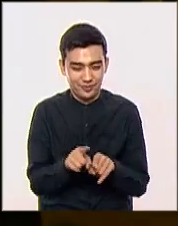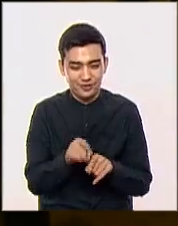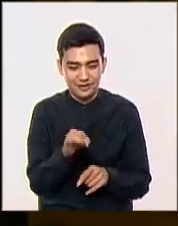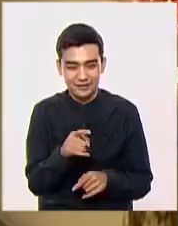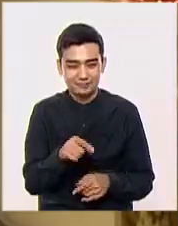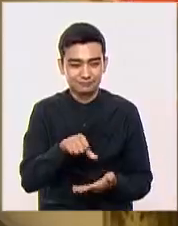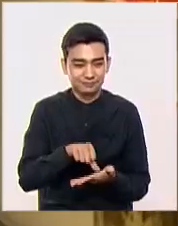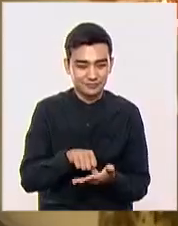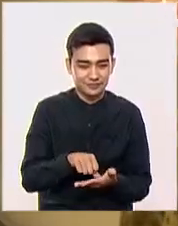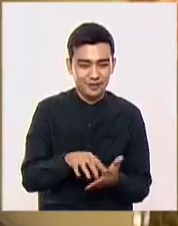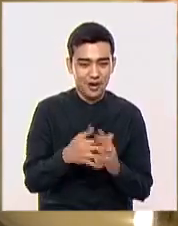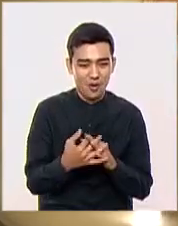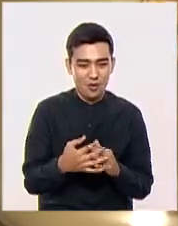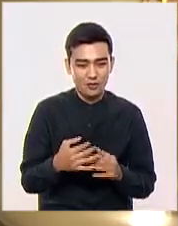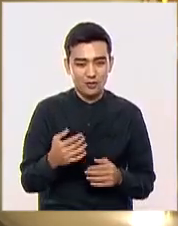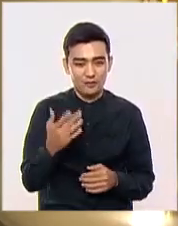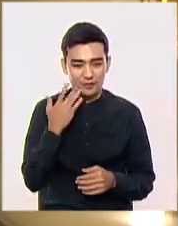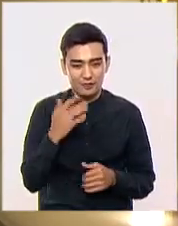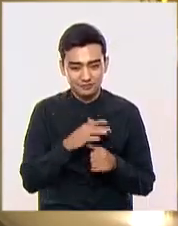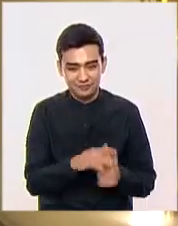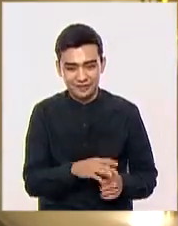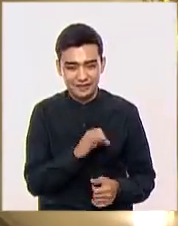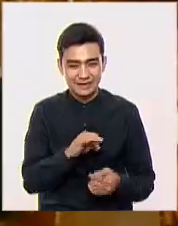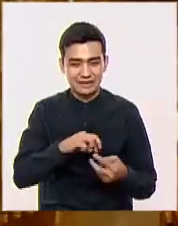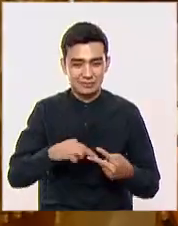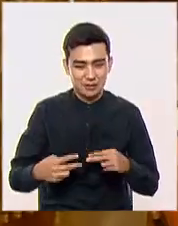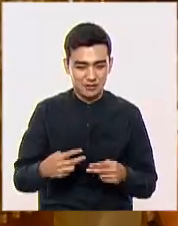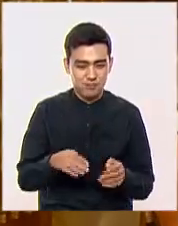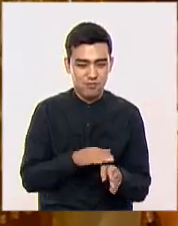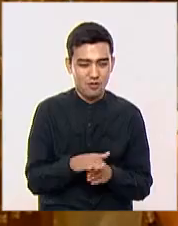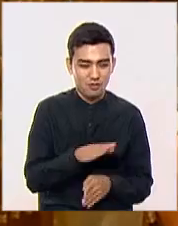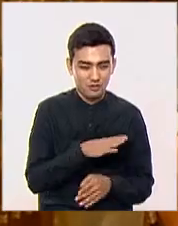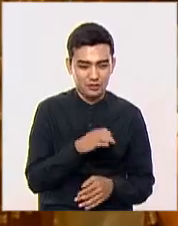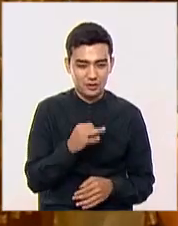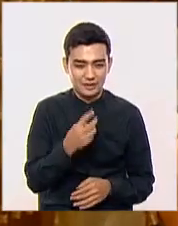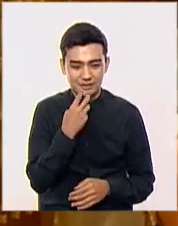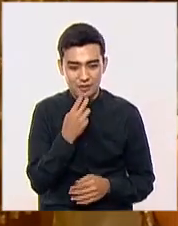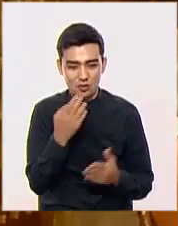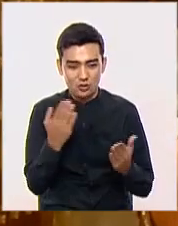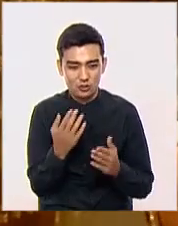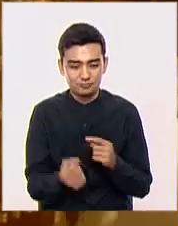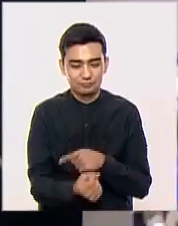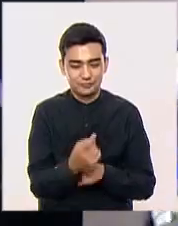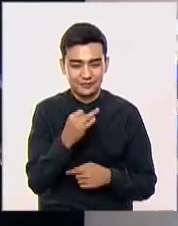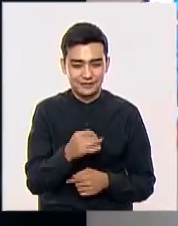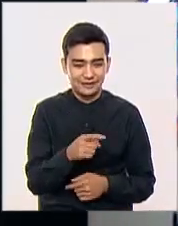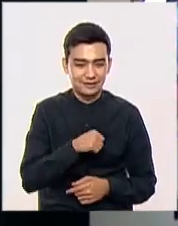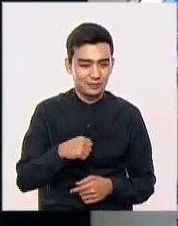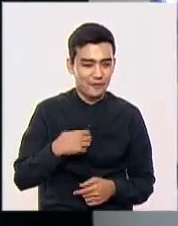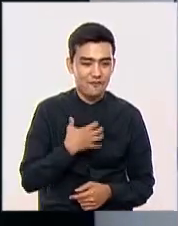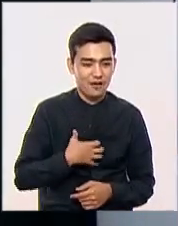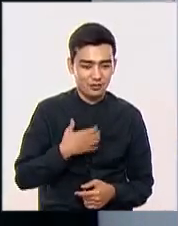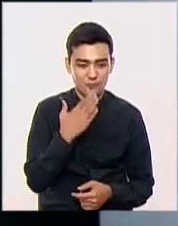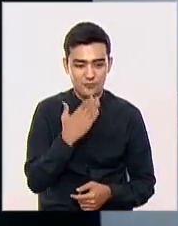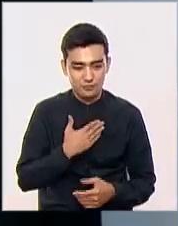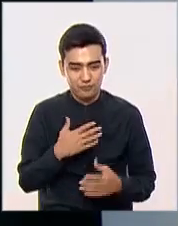только испытание сельским бытом, но и полная смена приоритетов. Получилось смешное кино, но оно о самом важном –